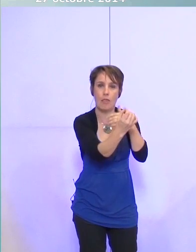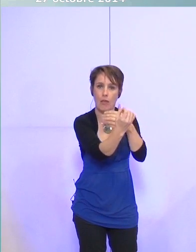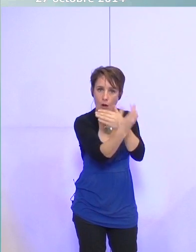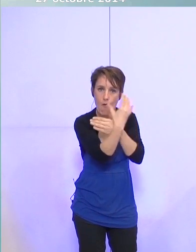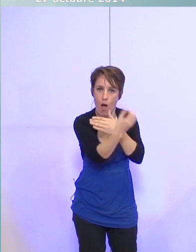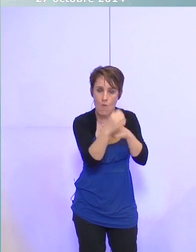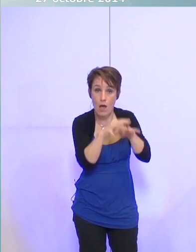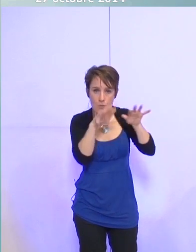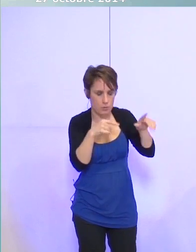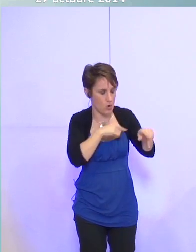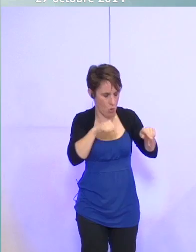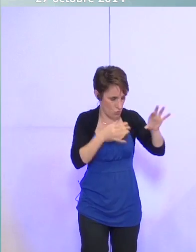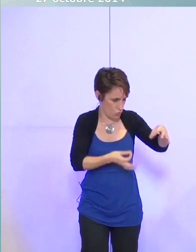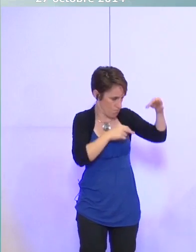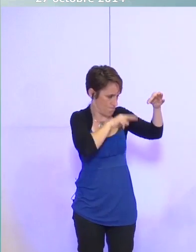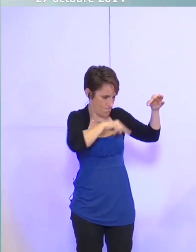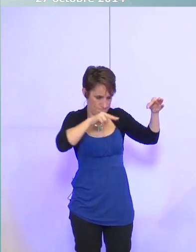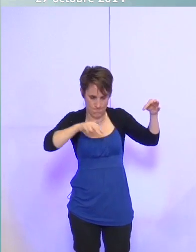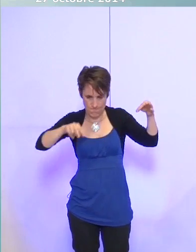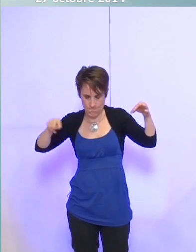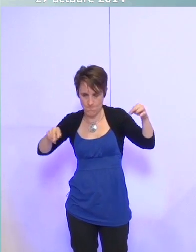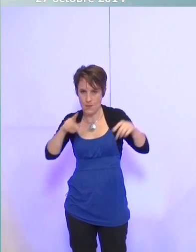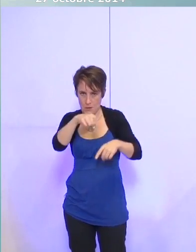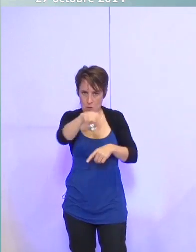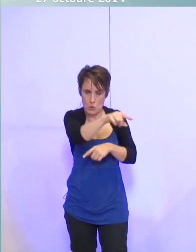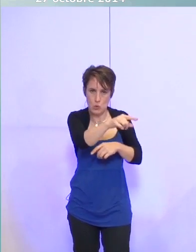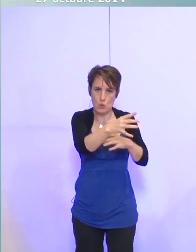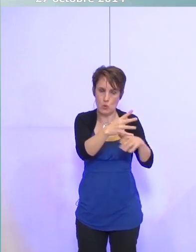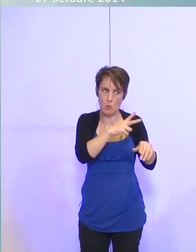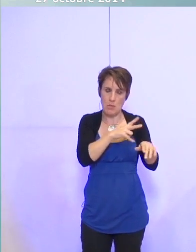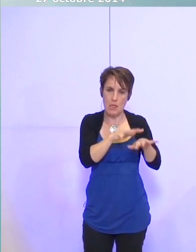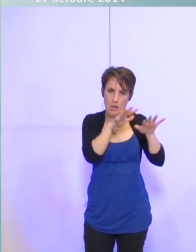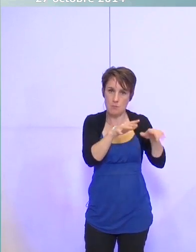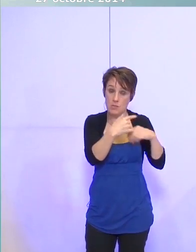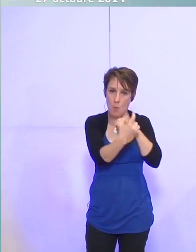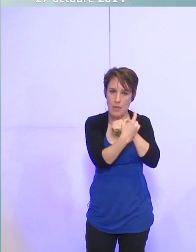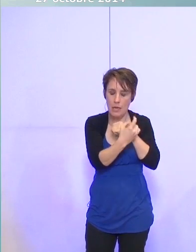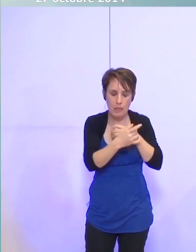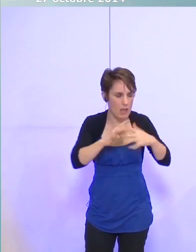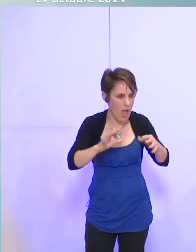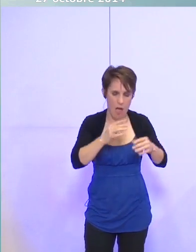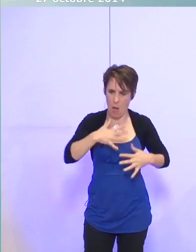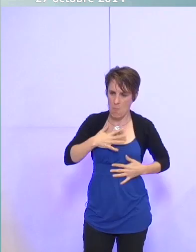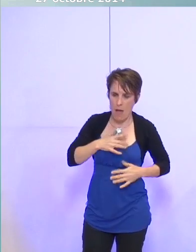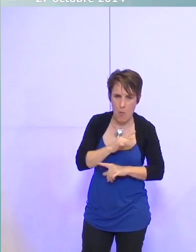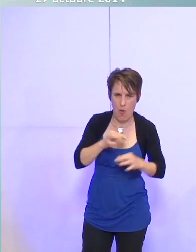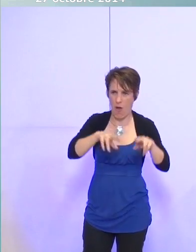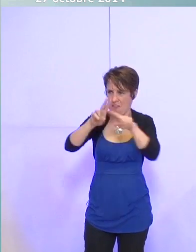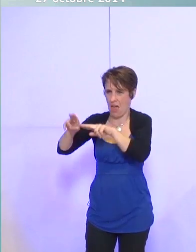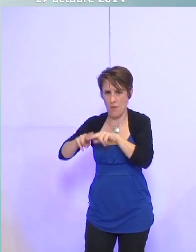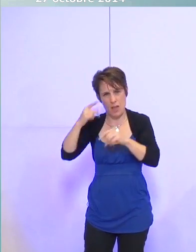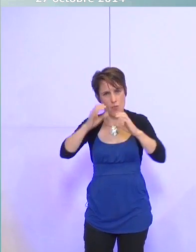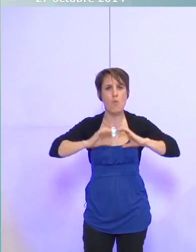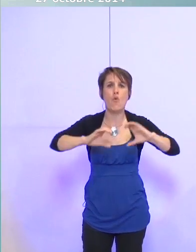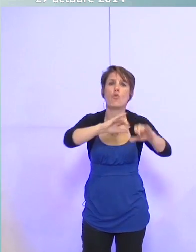qui apportaient quelques réserves, sinon des critiques, sur les aménagements qui ont été réalisés sur le cours Jean